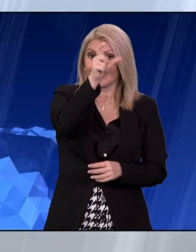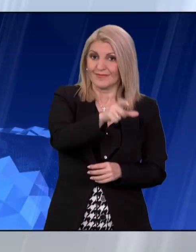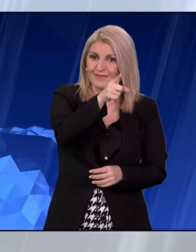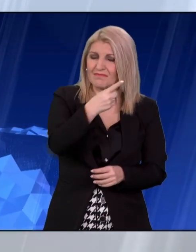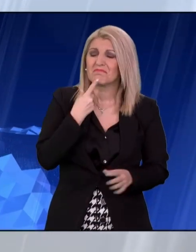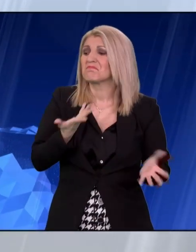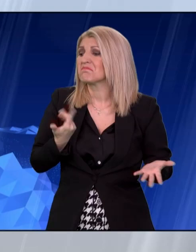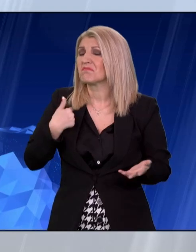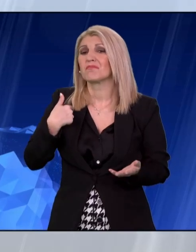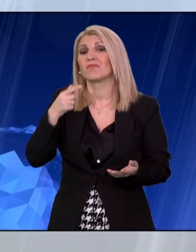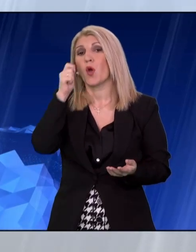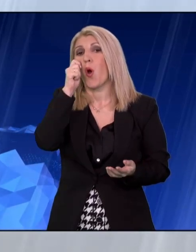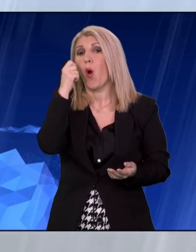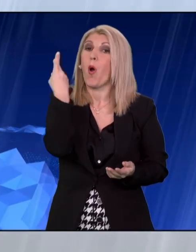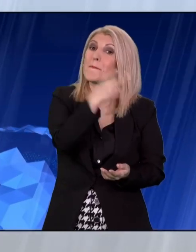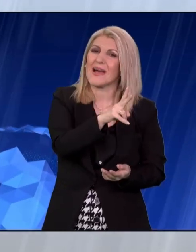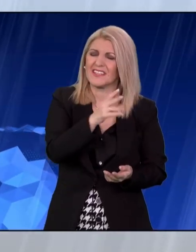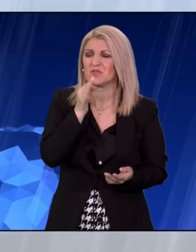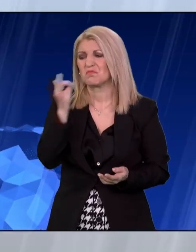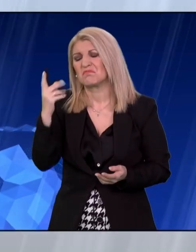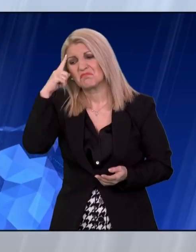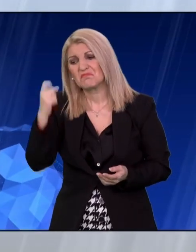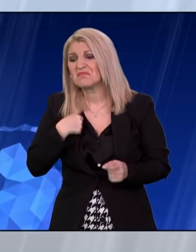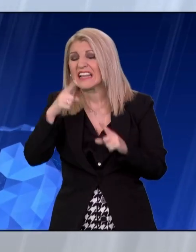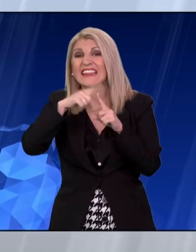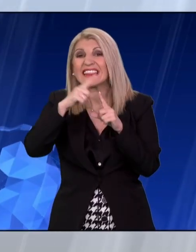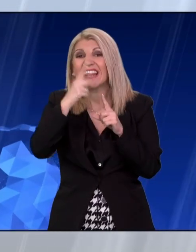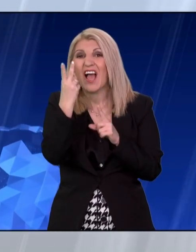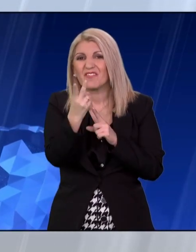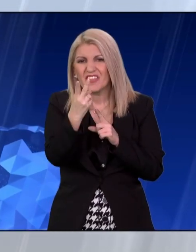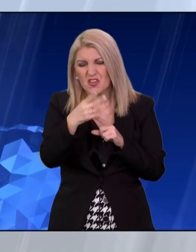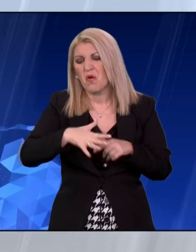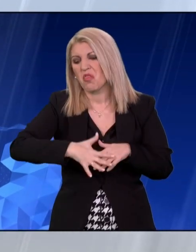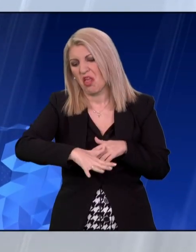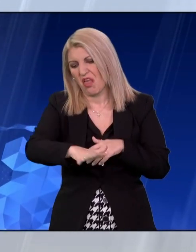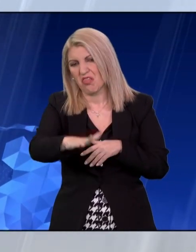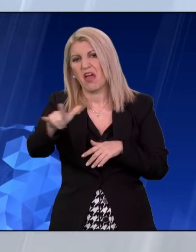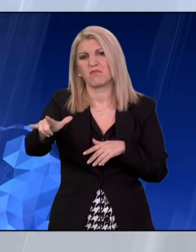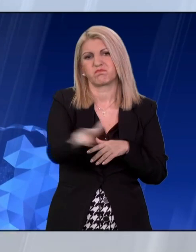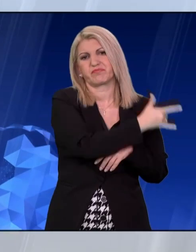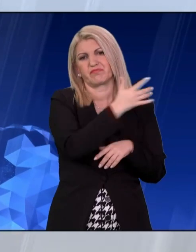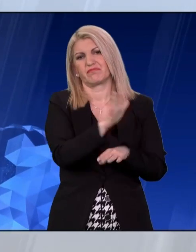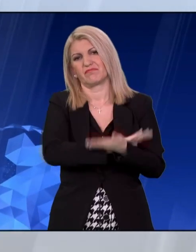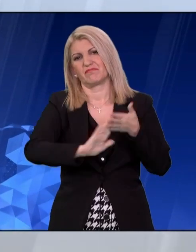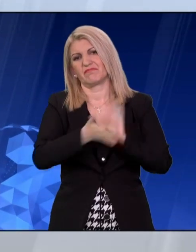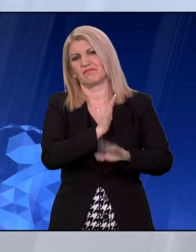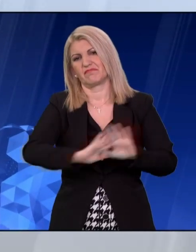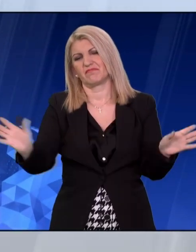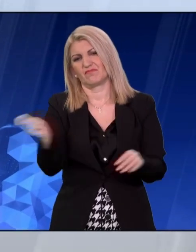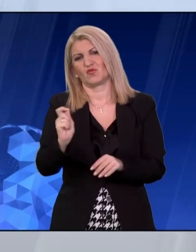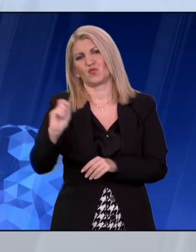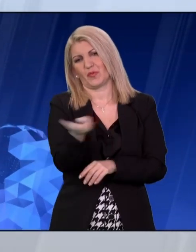πατούσε πλέον με αεροσκάφη τύπου ταδ τα οποία τελούν υπό απόσυρση μου το λεγε προχθές πατέρα